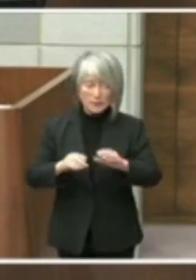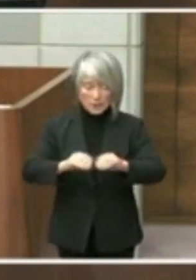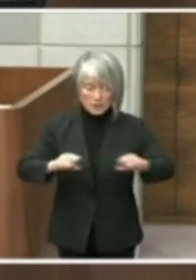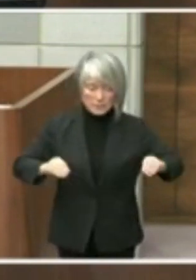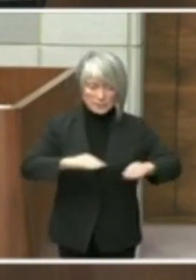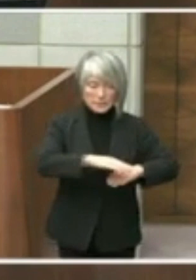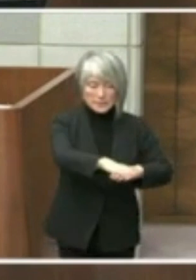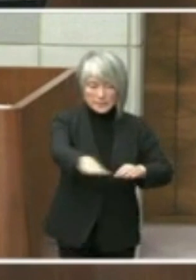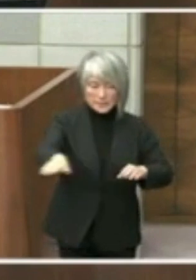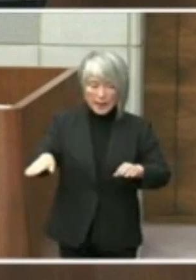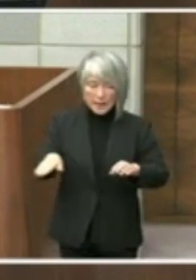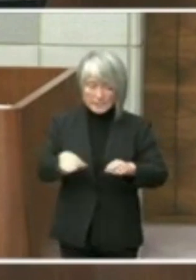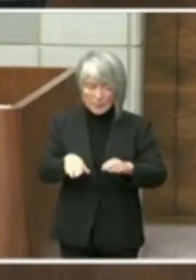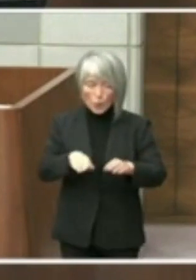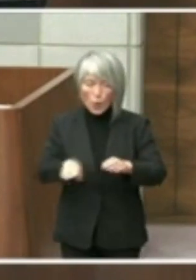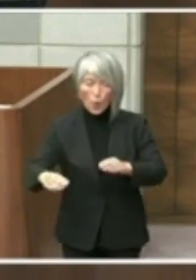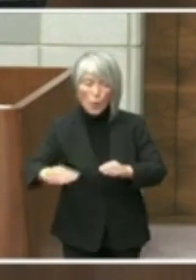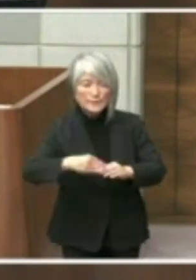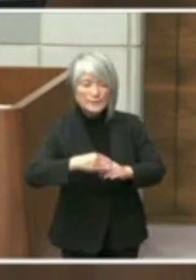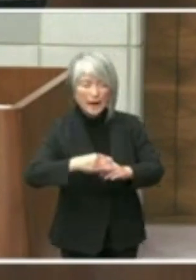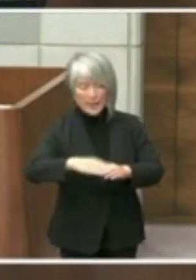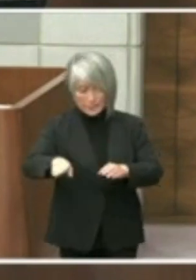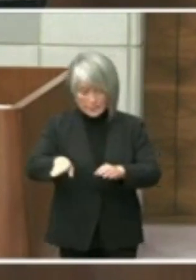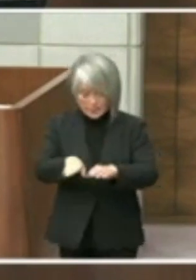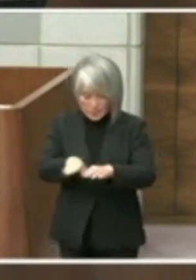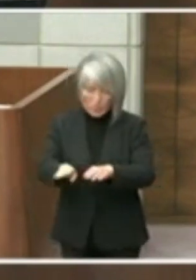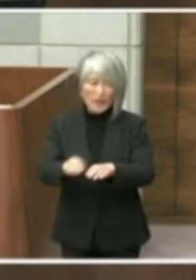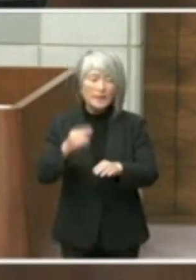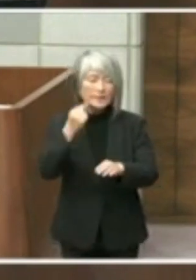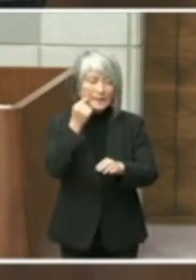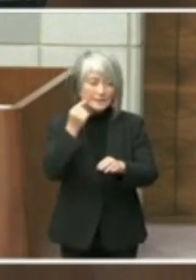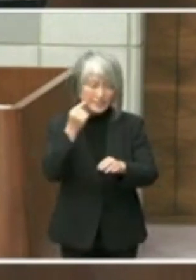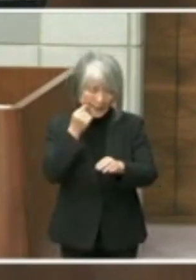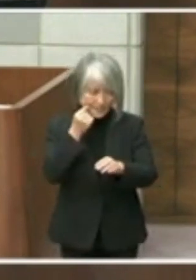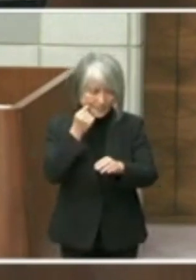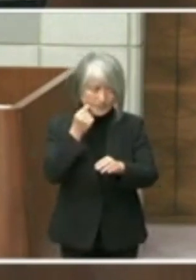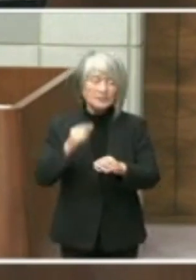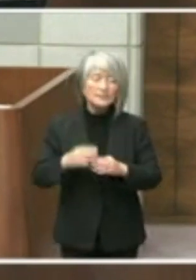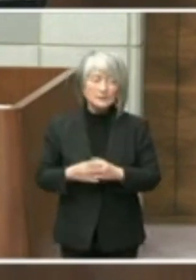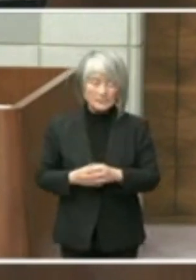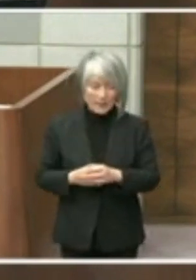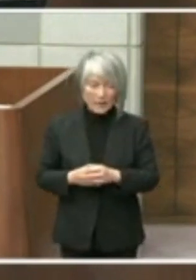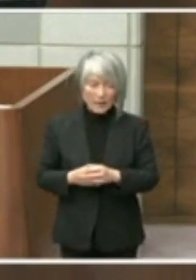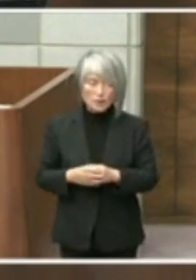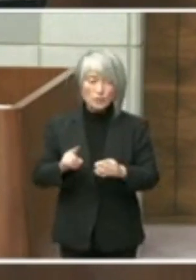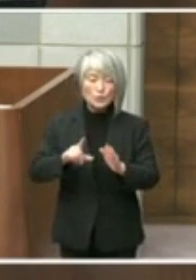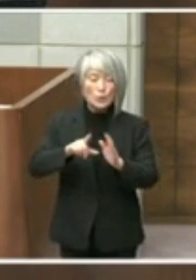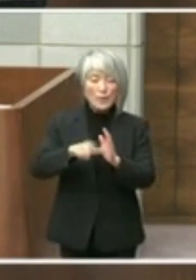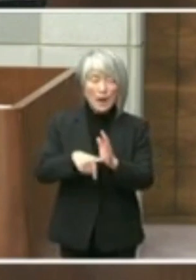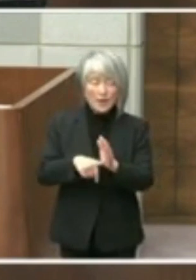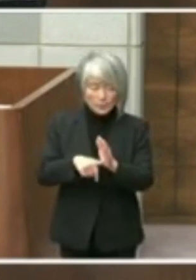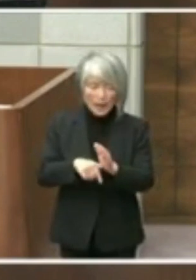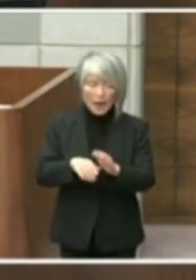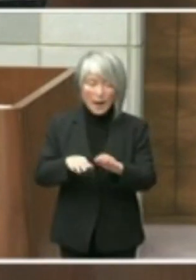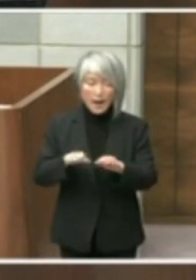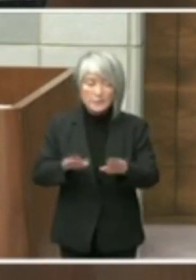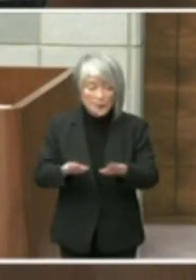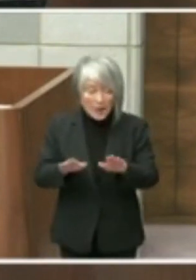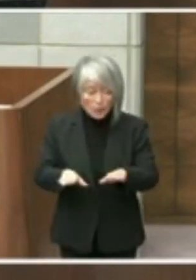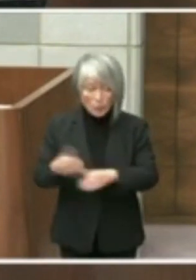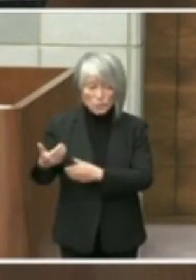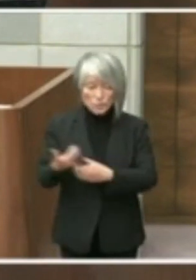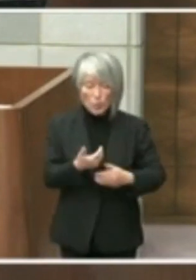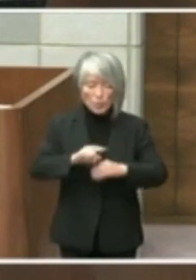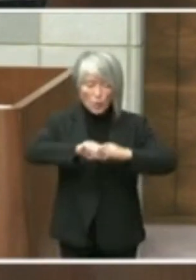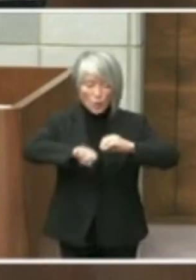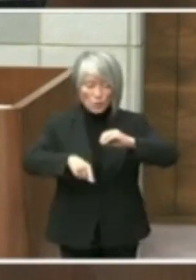敷地内のみでの切り返しだけではスムーズに交代での車庫入れができない可能性もあり、その場合は現在の消防局